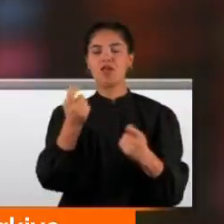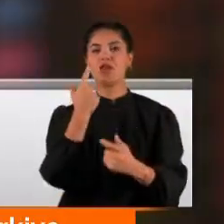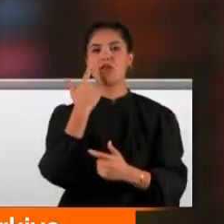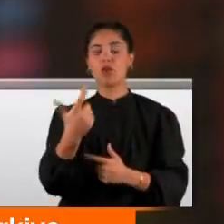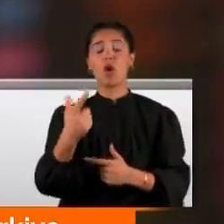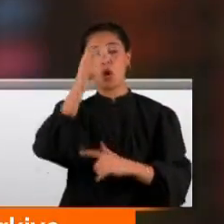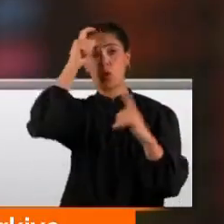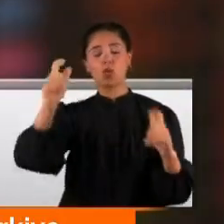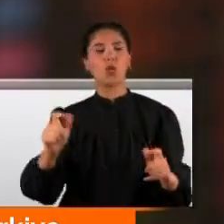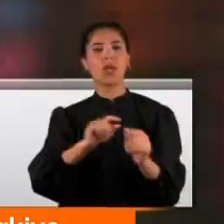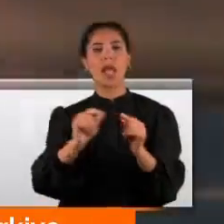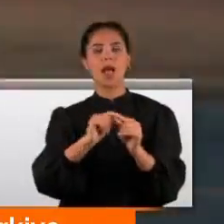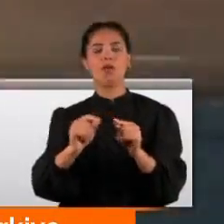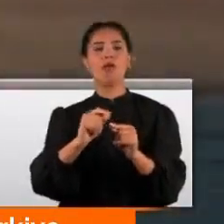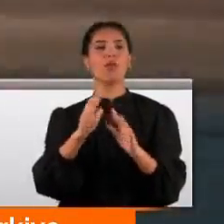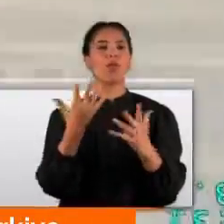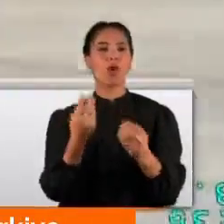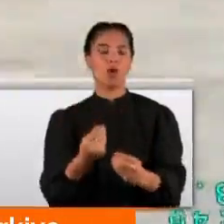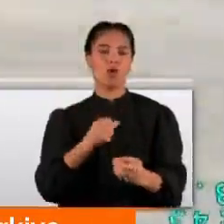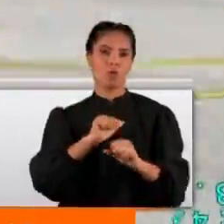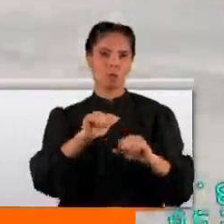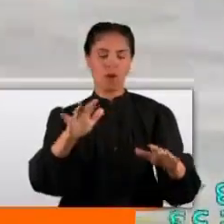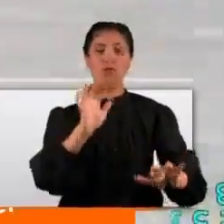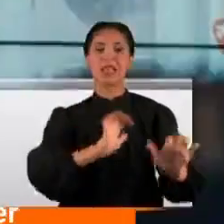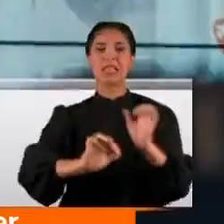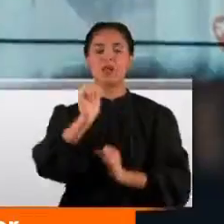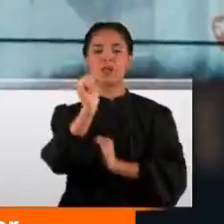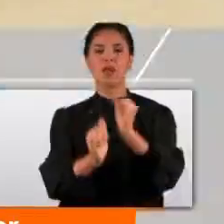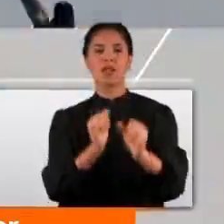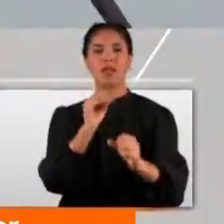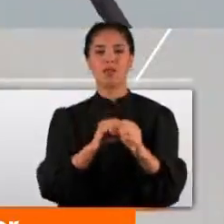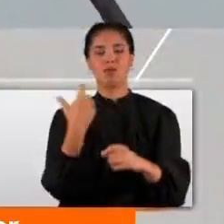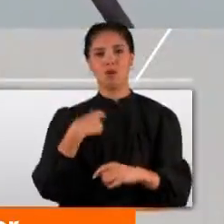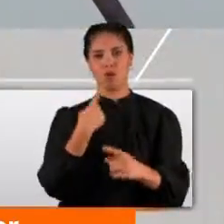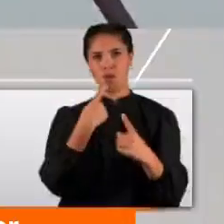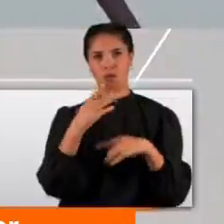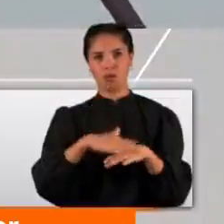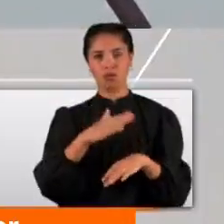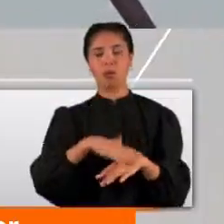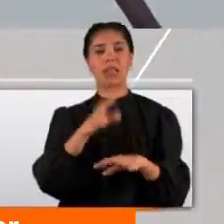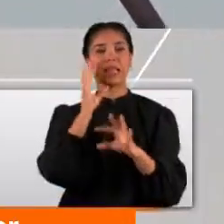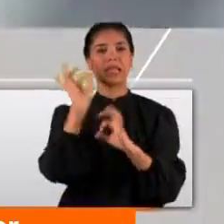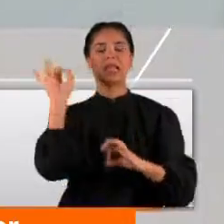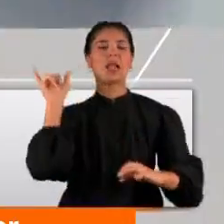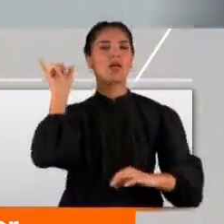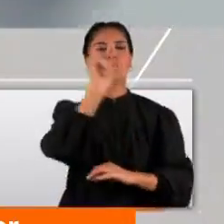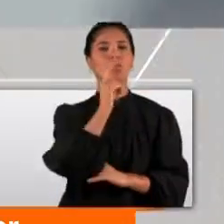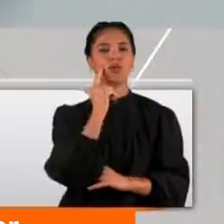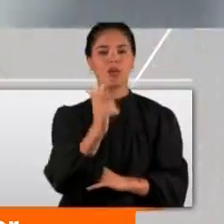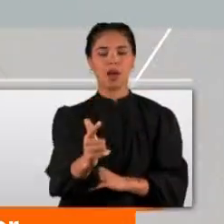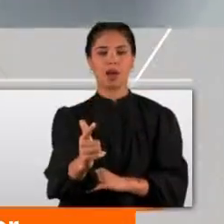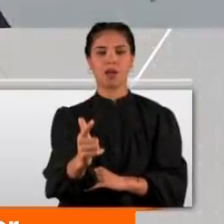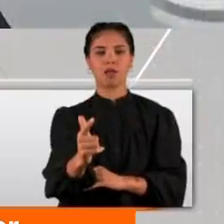ekonomide geldiği son durumu paylaştı savunma sanayi için parantez açtı insansız hava aracı filomuzu